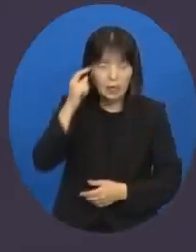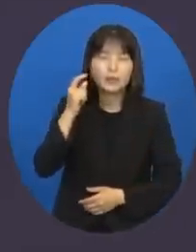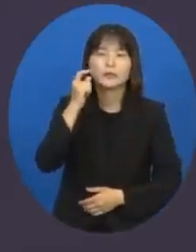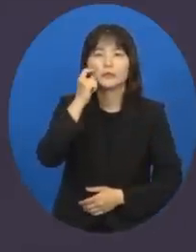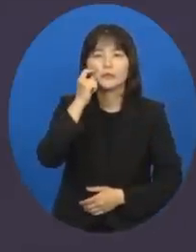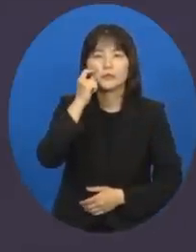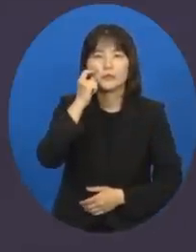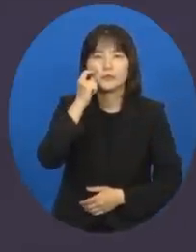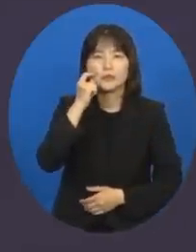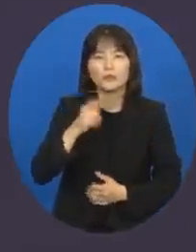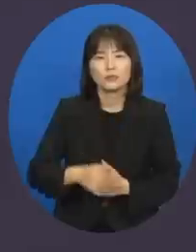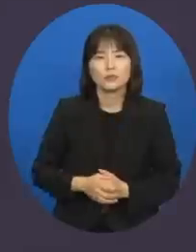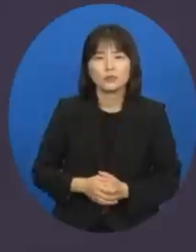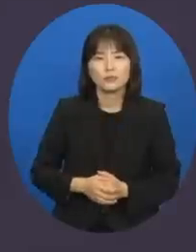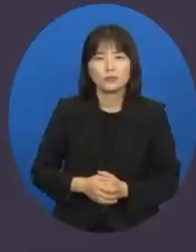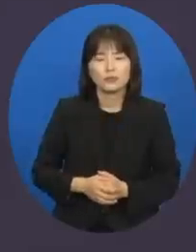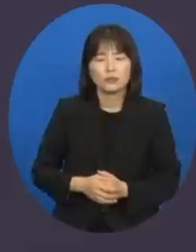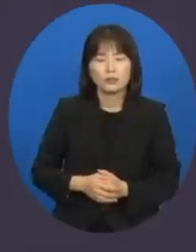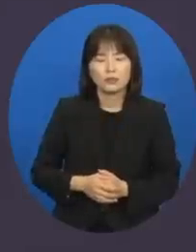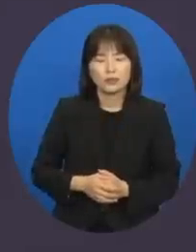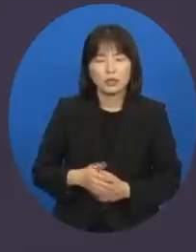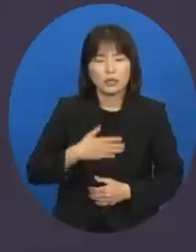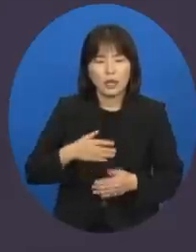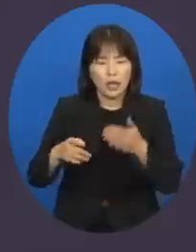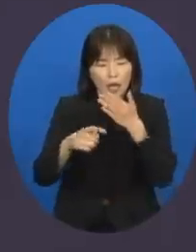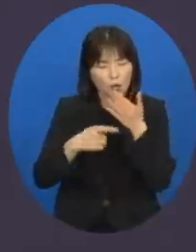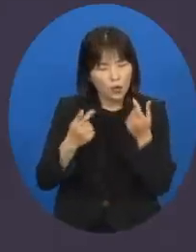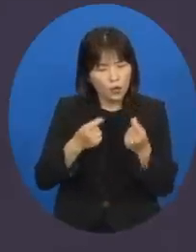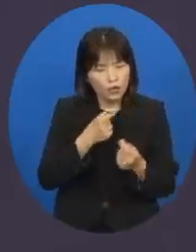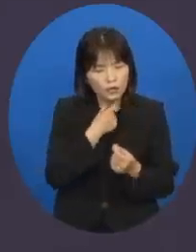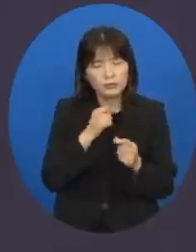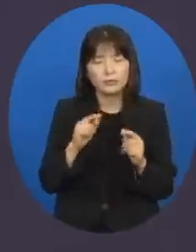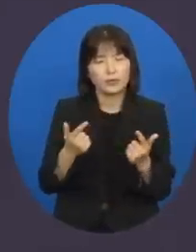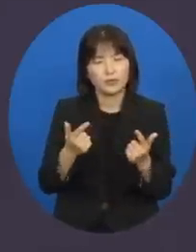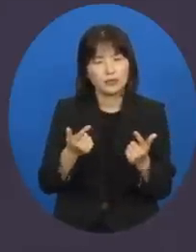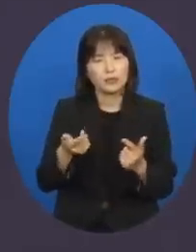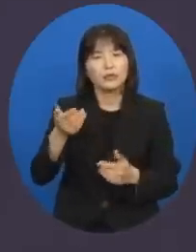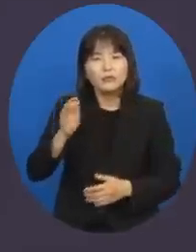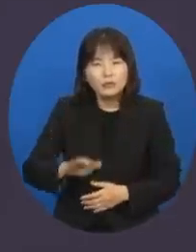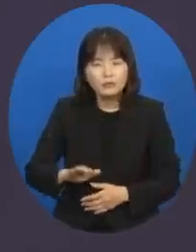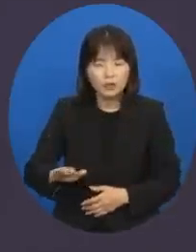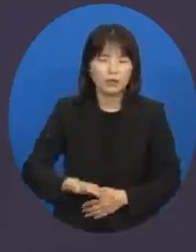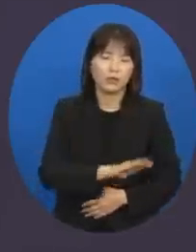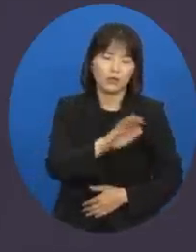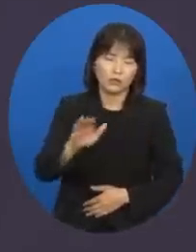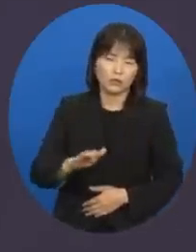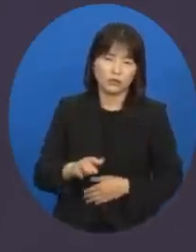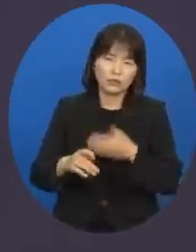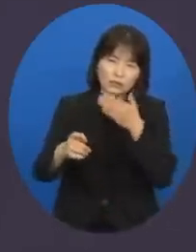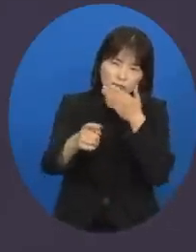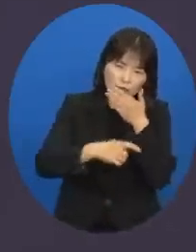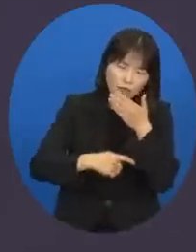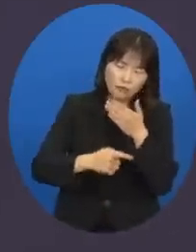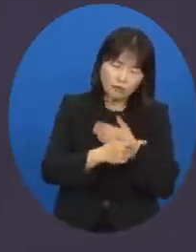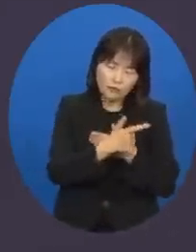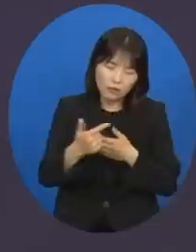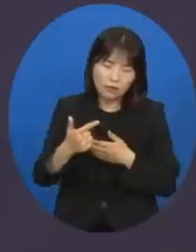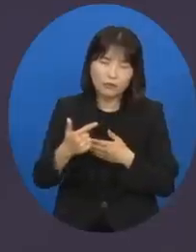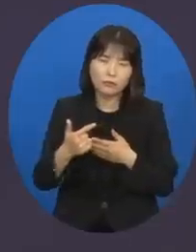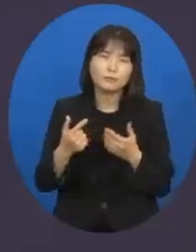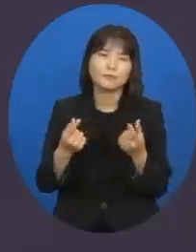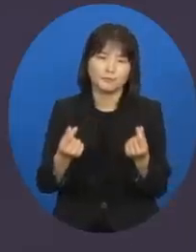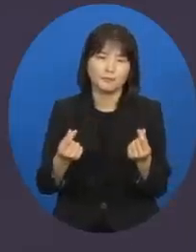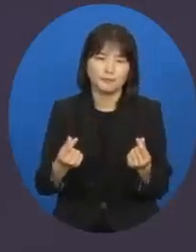누가 강도이기를 바라겠습니까? 그런데 우리는 이 강도와 너무나 닮았어요.